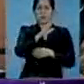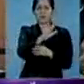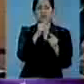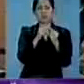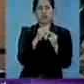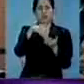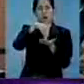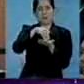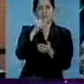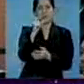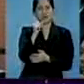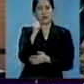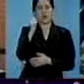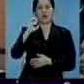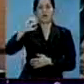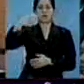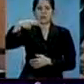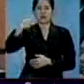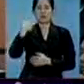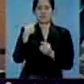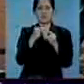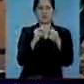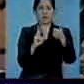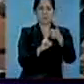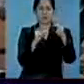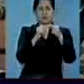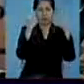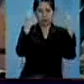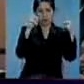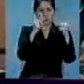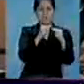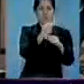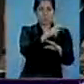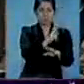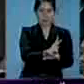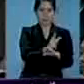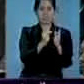ายสุเทพนั่งเป็นประธานนั้นยกตัวอย่างเรื่องดาตอบิโด